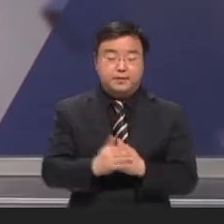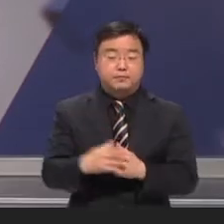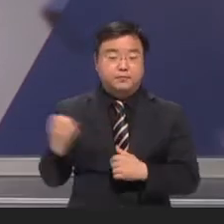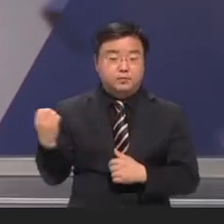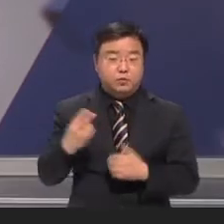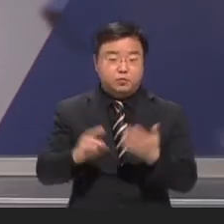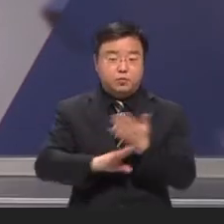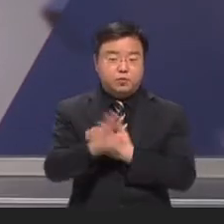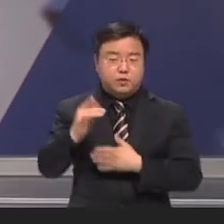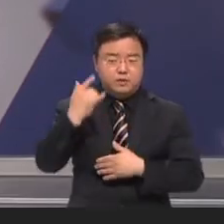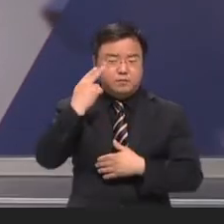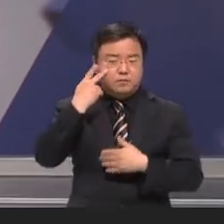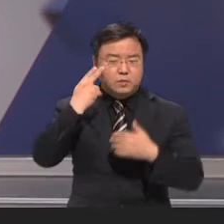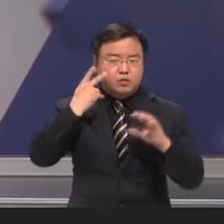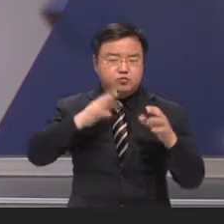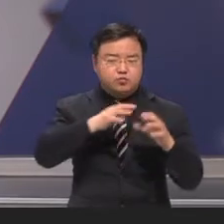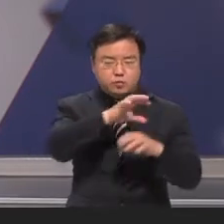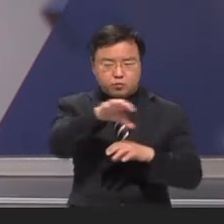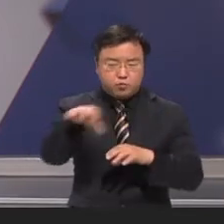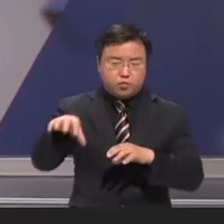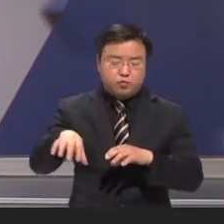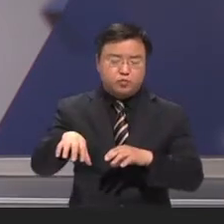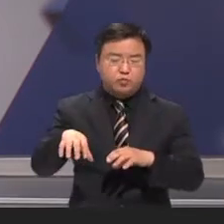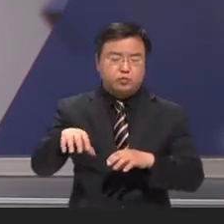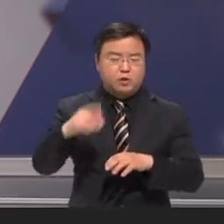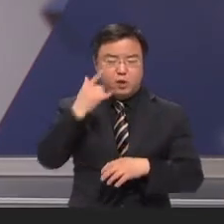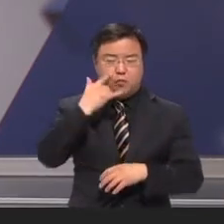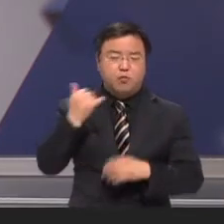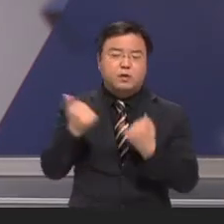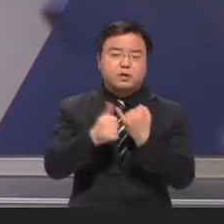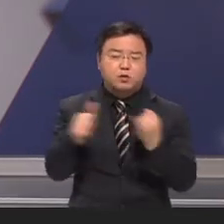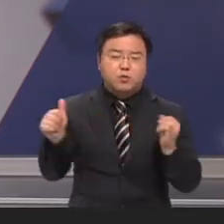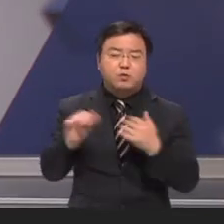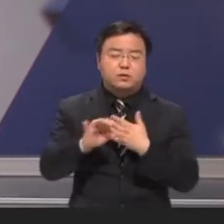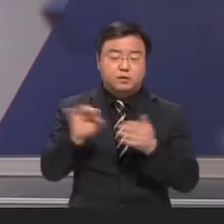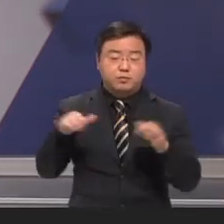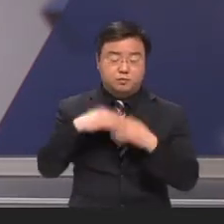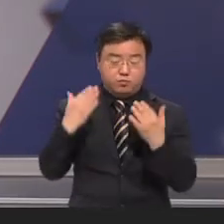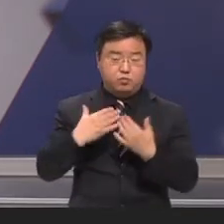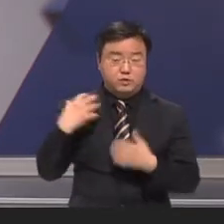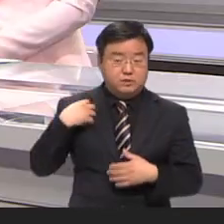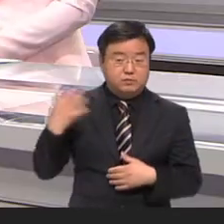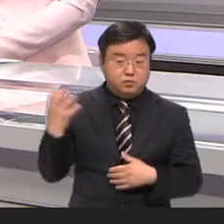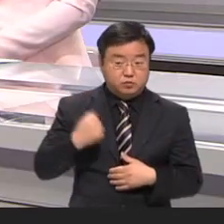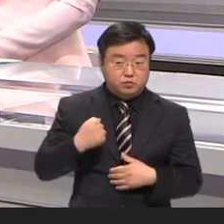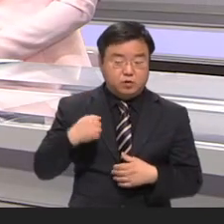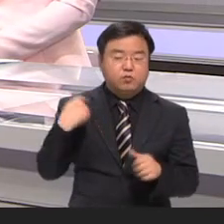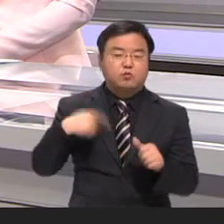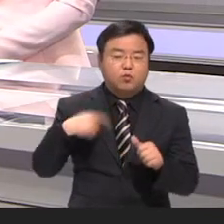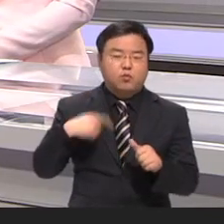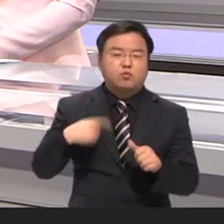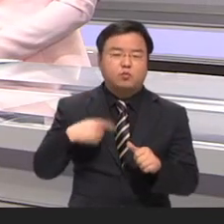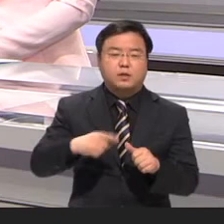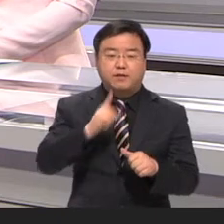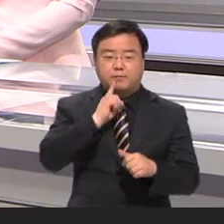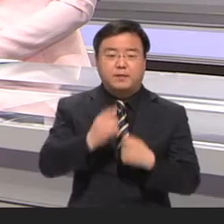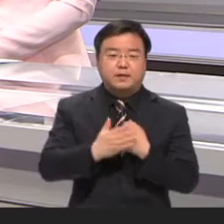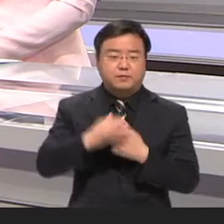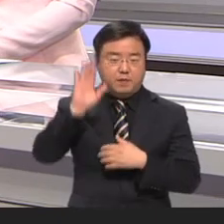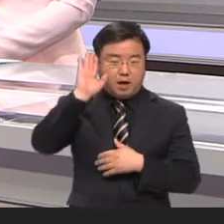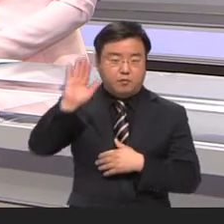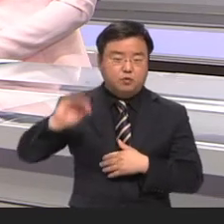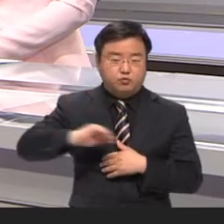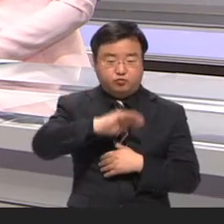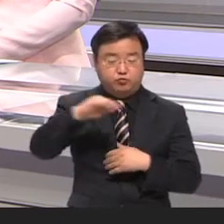이외에도 미국의 많은 주들이 부모가 이혼을 했을 경우 의무적으로 부모 교육을 받도록 한다고 하니까 앞으로 지금 우리의